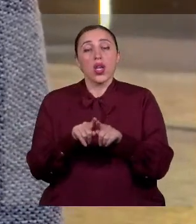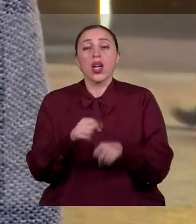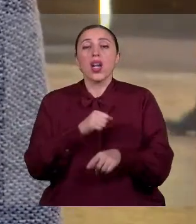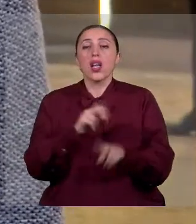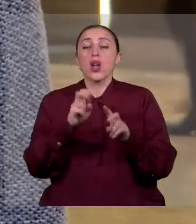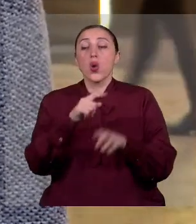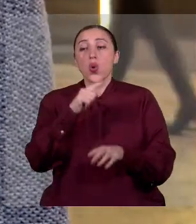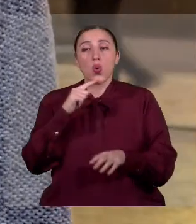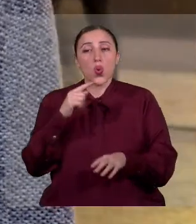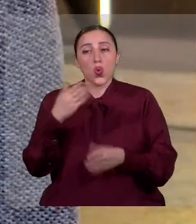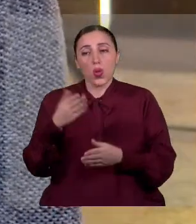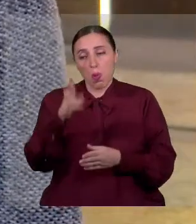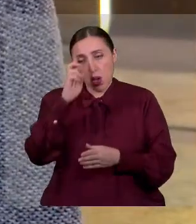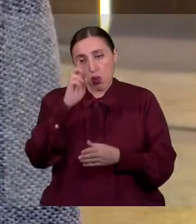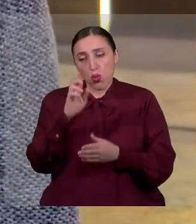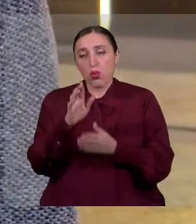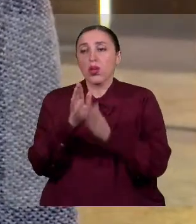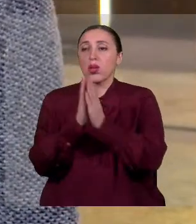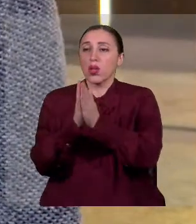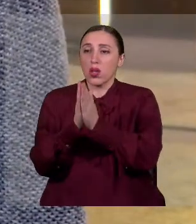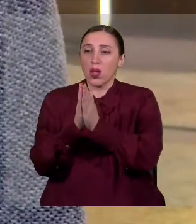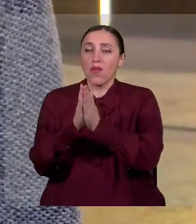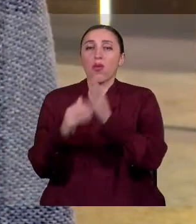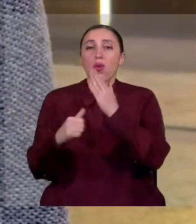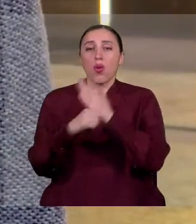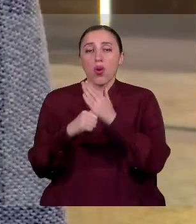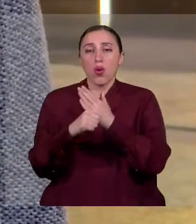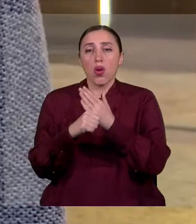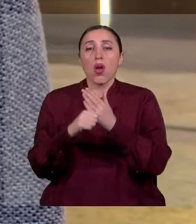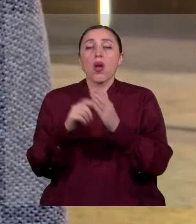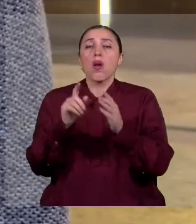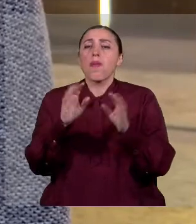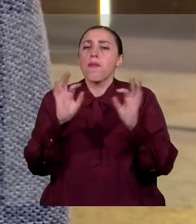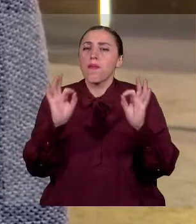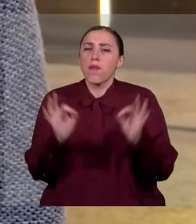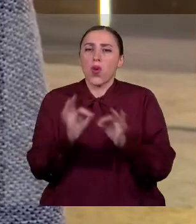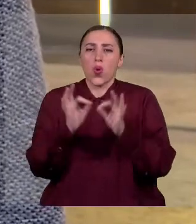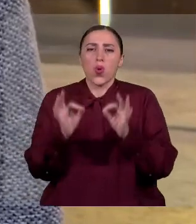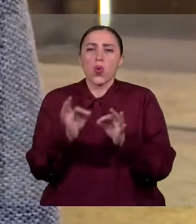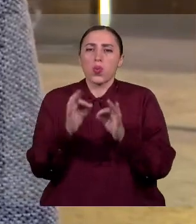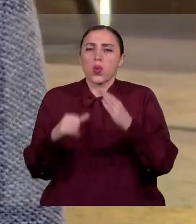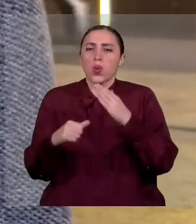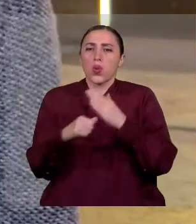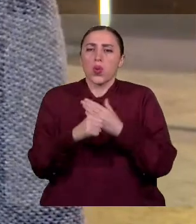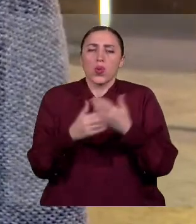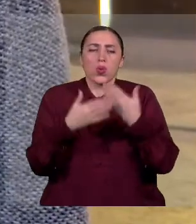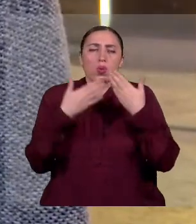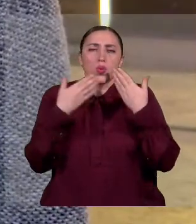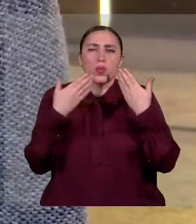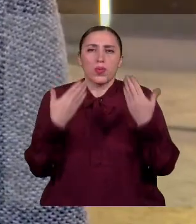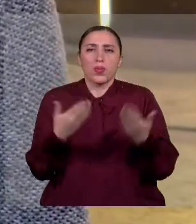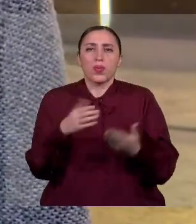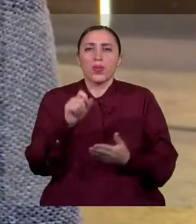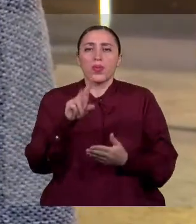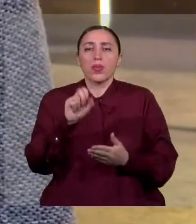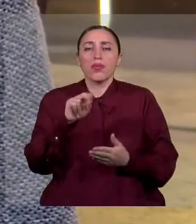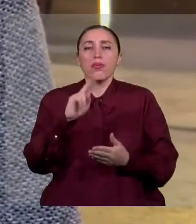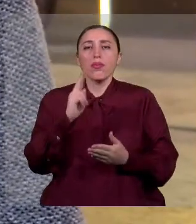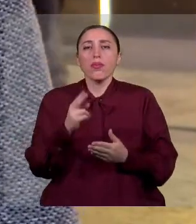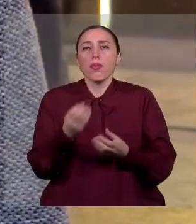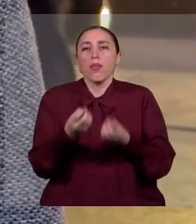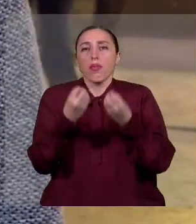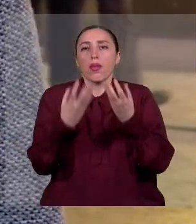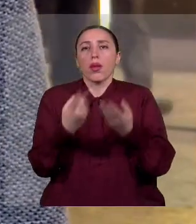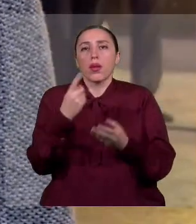դաշնակից Ռուսաստանին, սակայն կոնկրետ որևիցե արձագանք այդպես էլ չէր հնչել։ ՀԱՊԿ-ը միայն